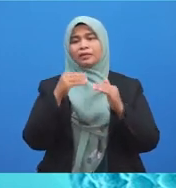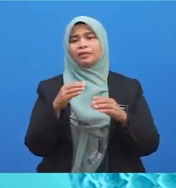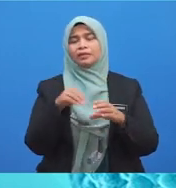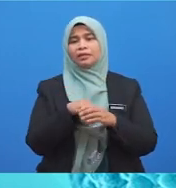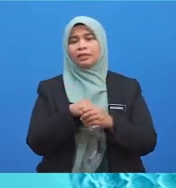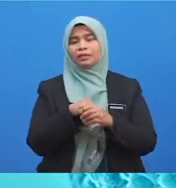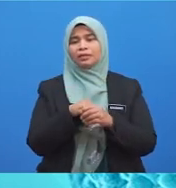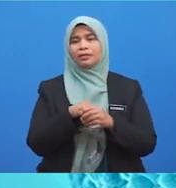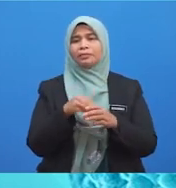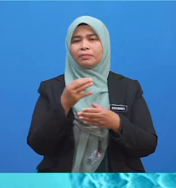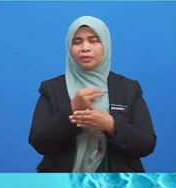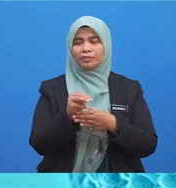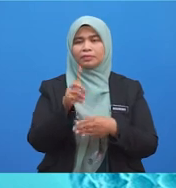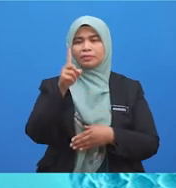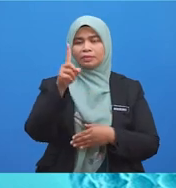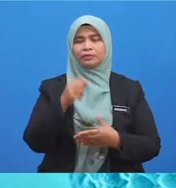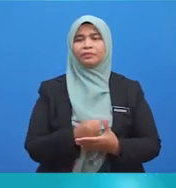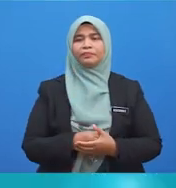peringkat-peringkat dalam meiosis I ini.